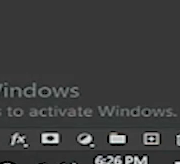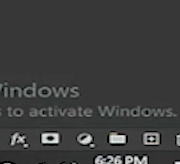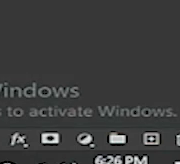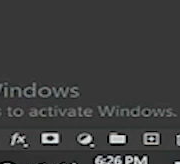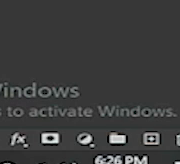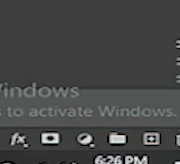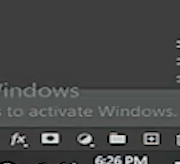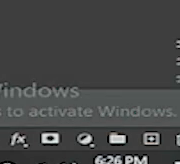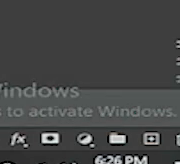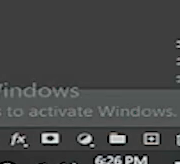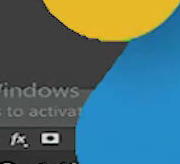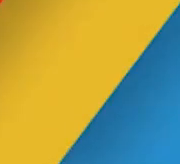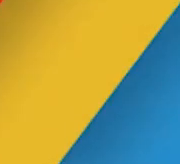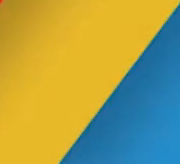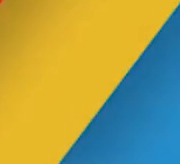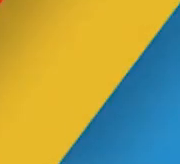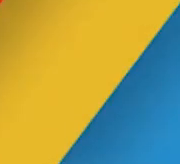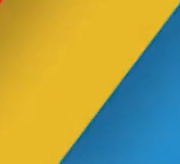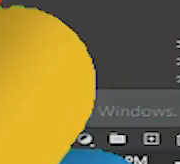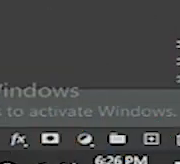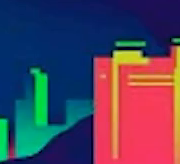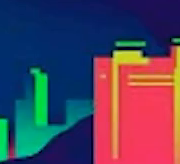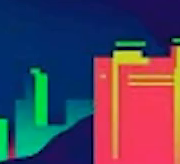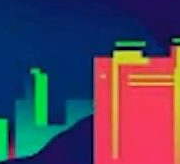and after.